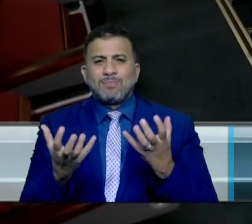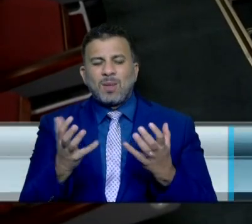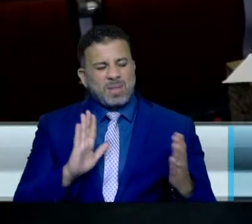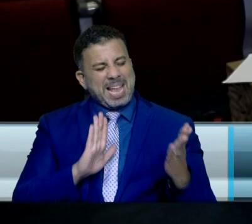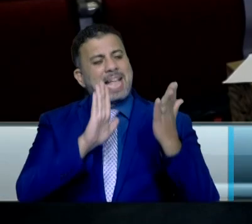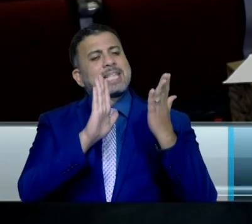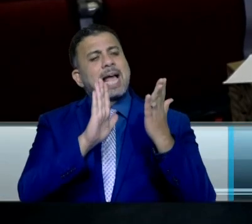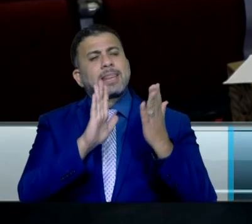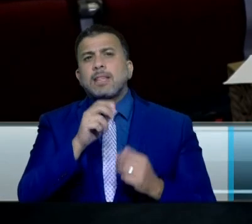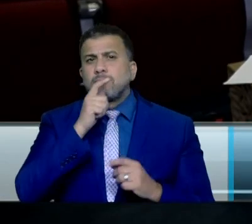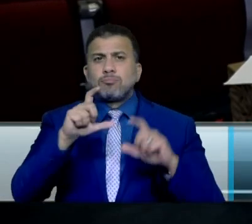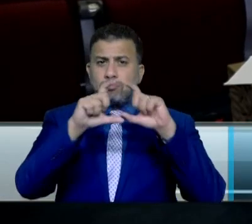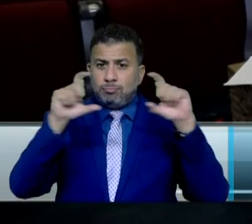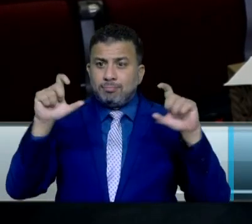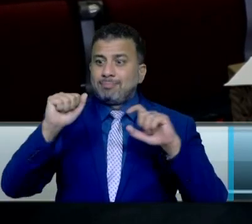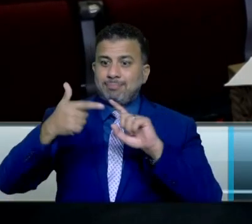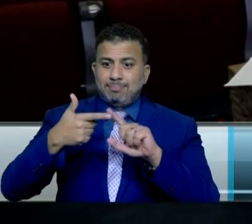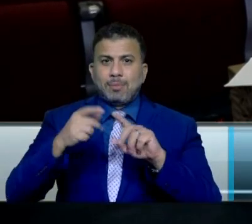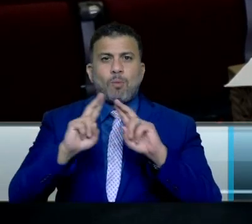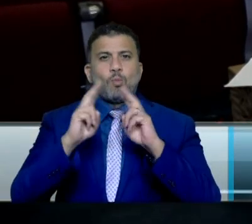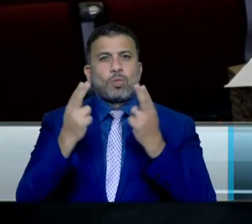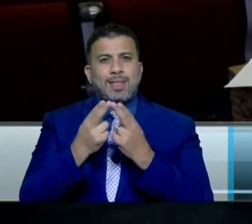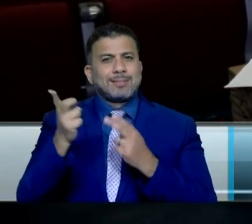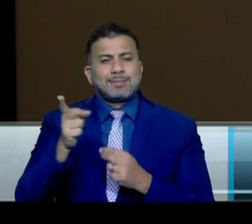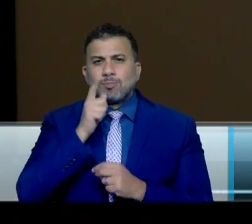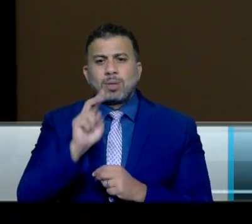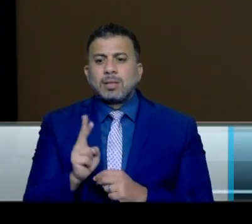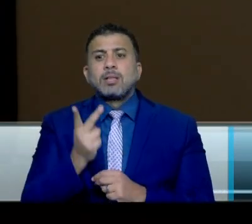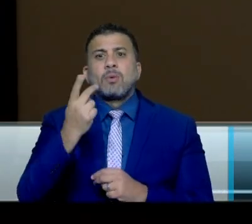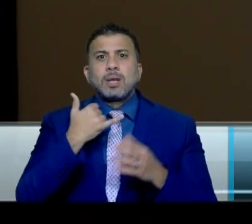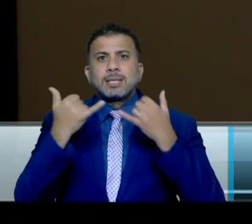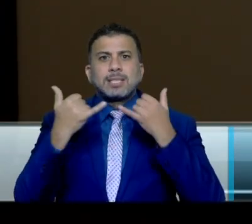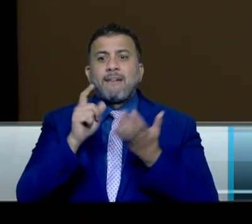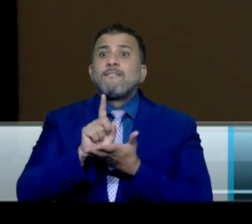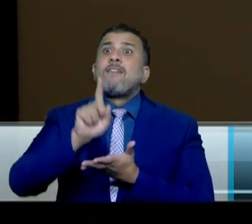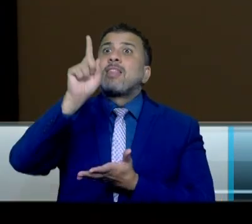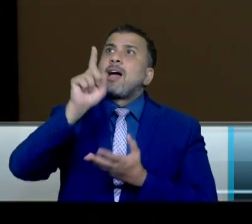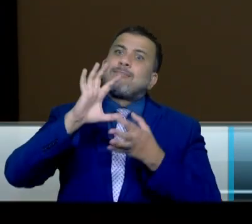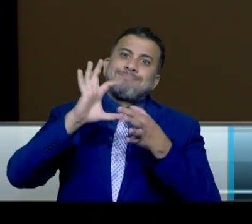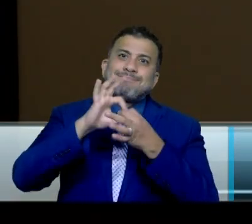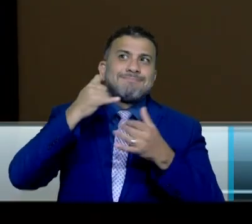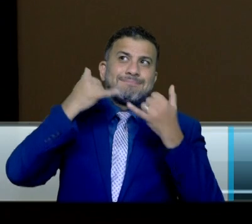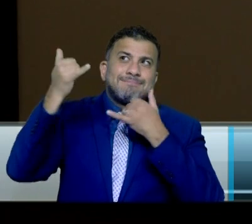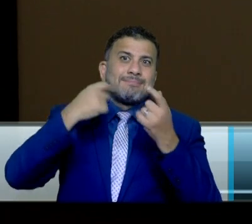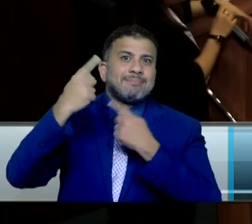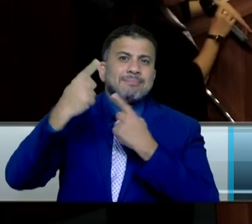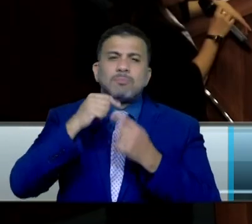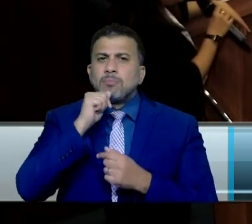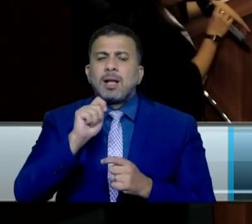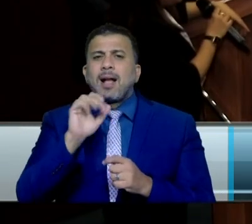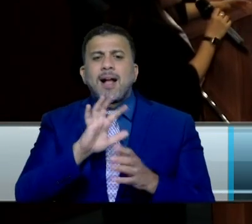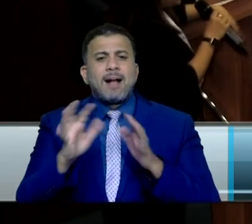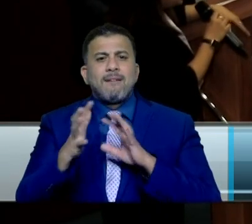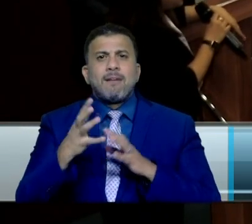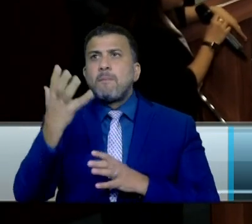والتحديات شعار النسخه الثانيه من المنتدى الدولي لتطورات الاتصالات الفضائيه الذي يهدف ل شه تحسين